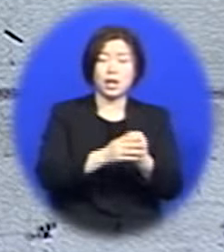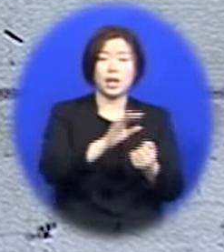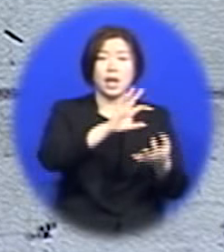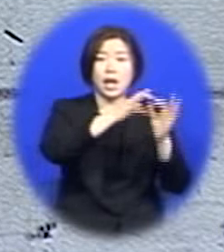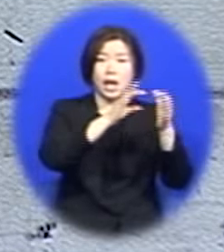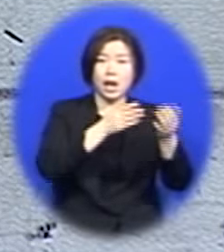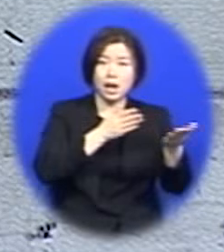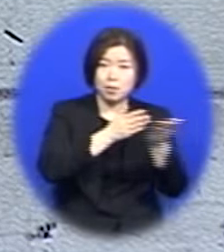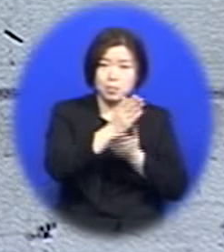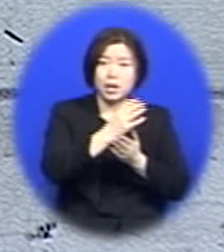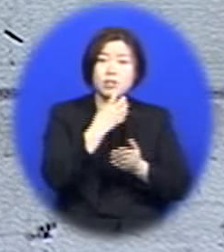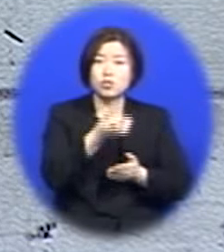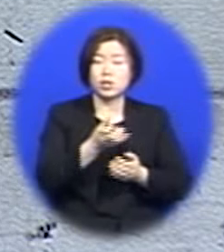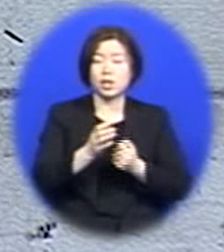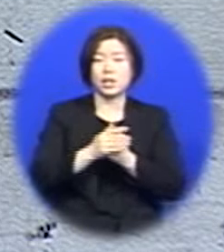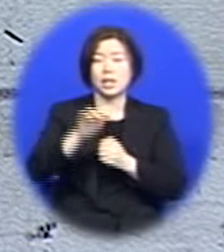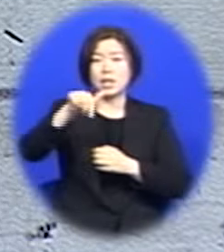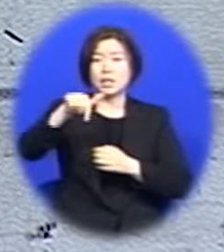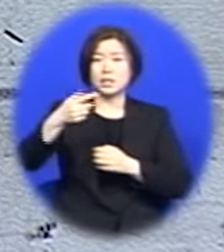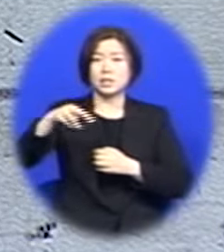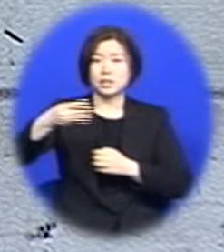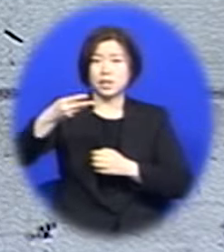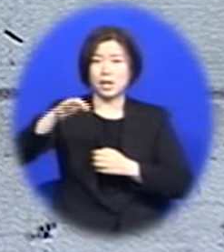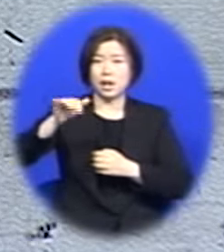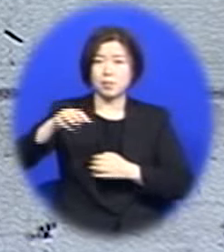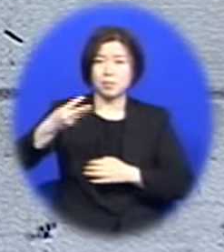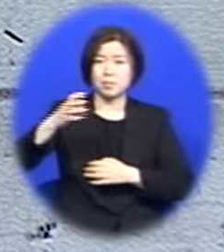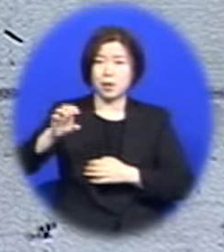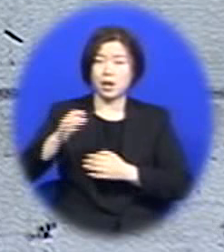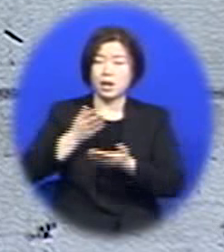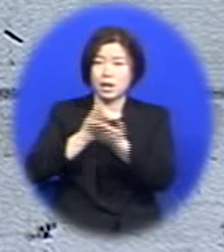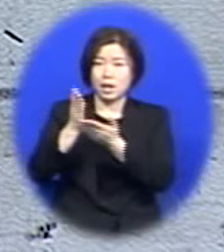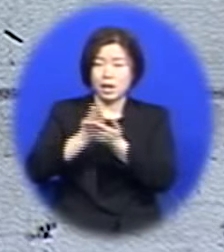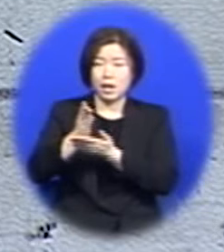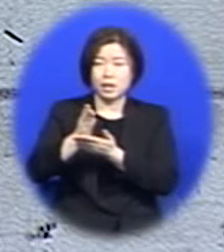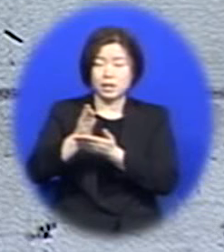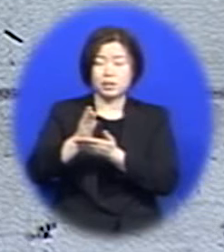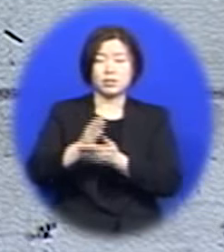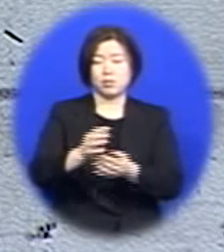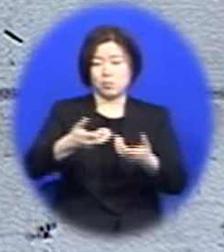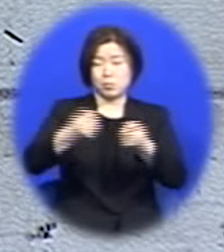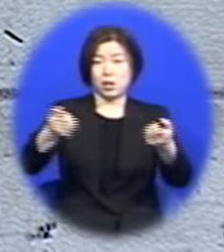싸워요. 여러분, 교회는 싸우고는 예배 드릴 수 있는 곳이 아닙니다.